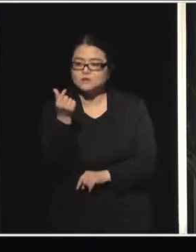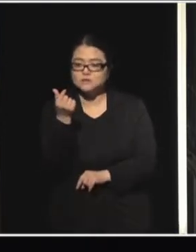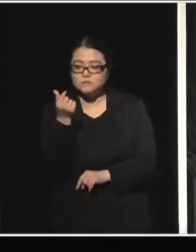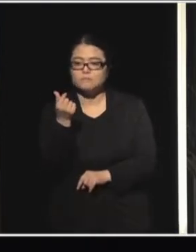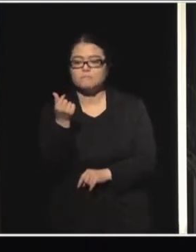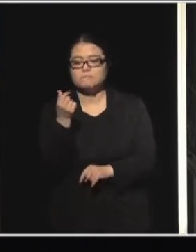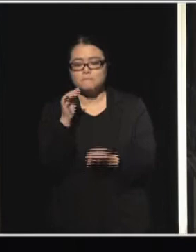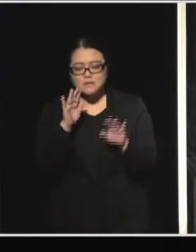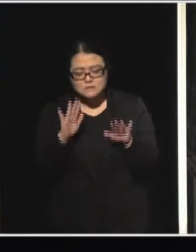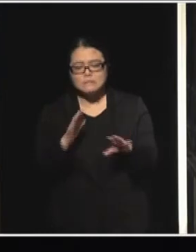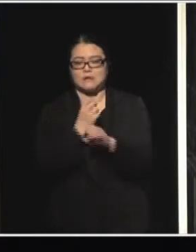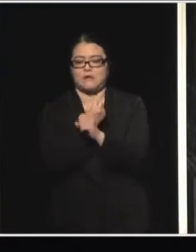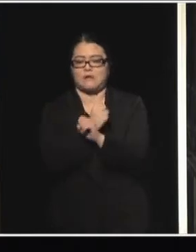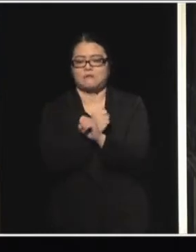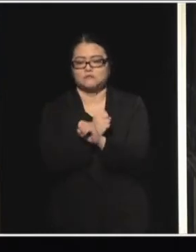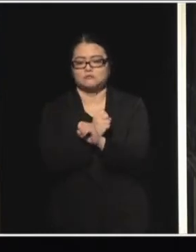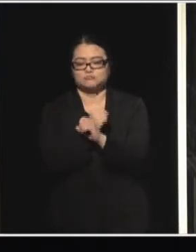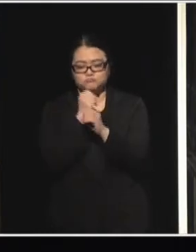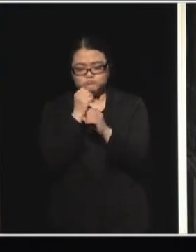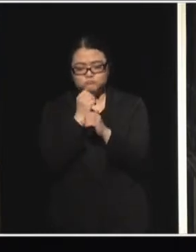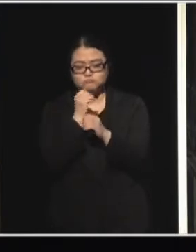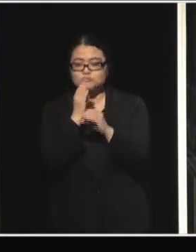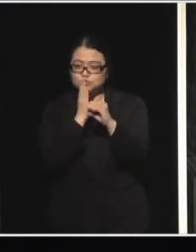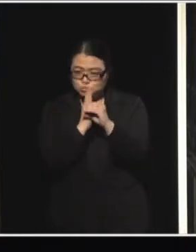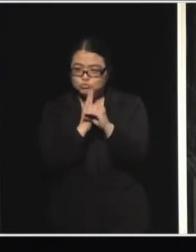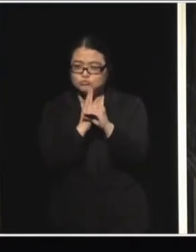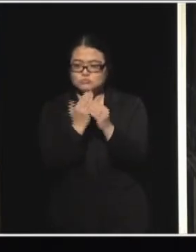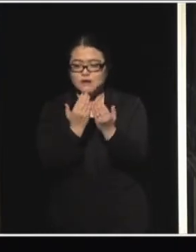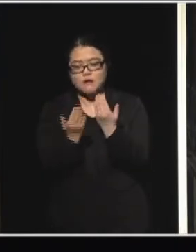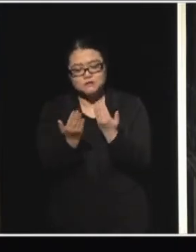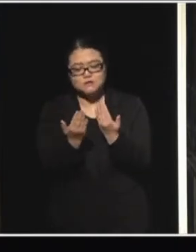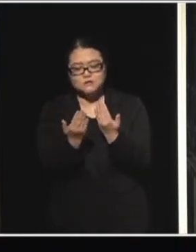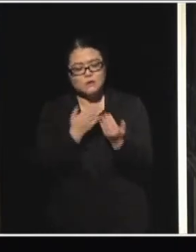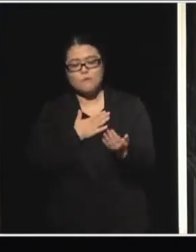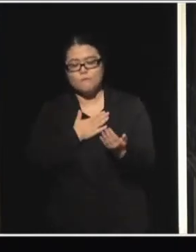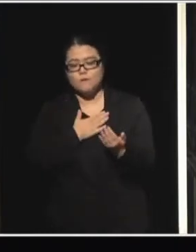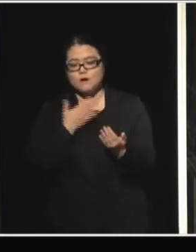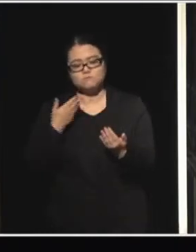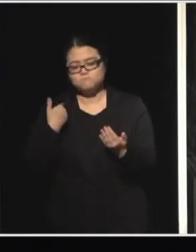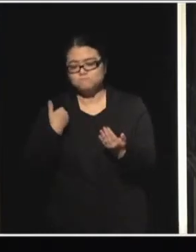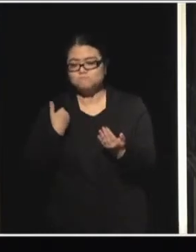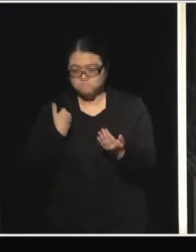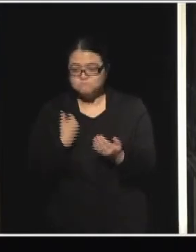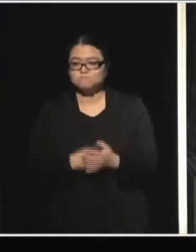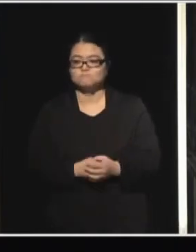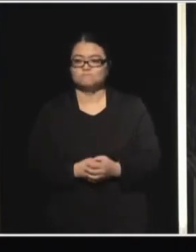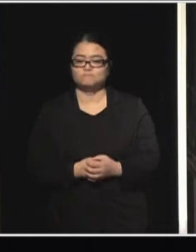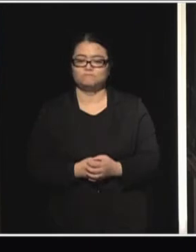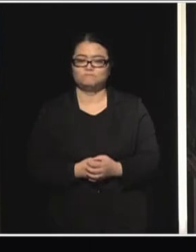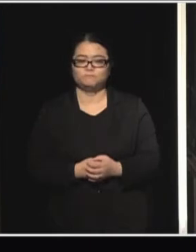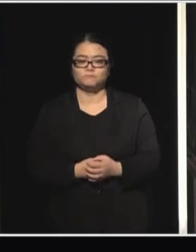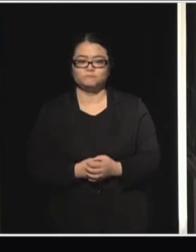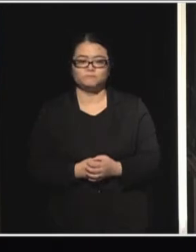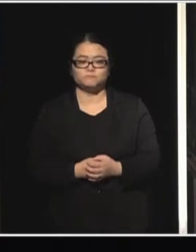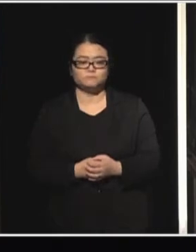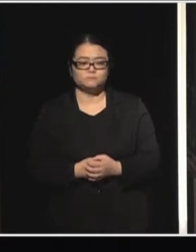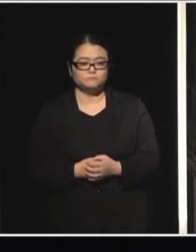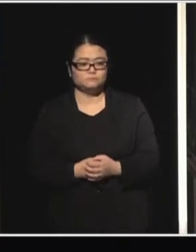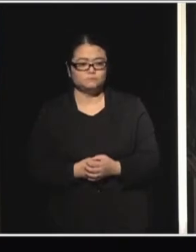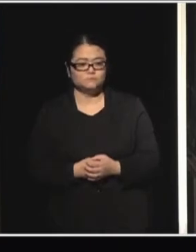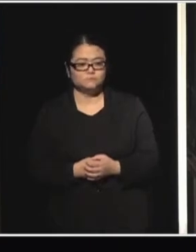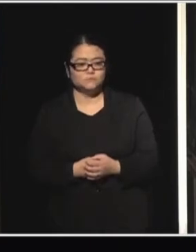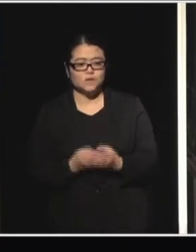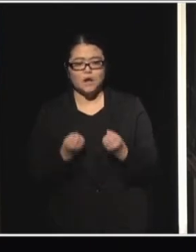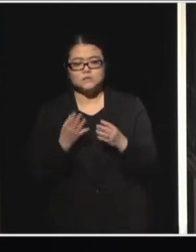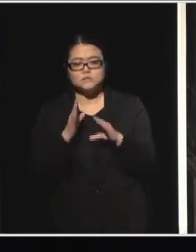であってですね明らかな状況にはなっていないということでありましたでもまぁ新型コロナ治療